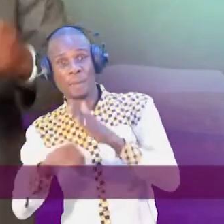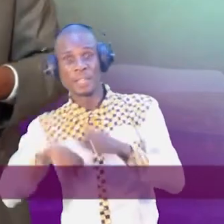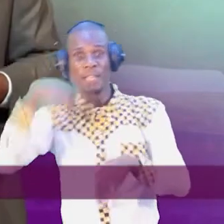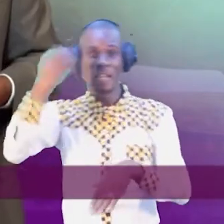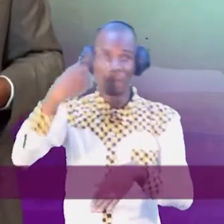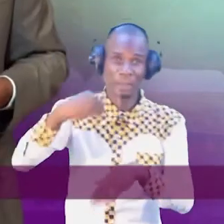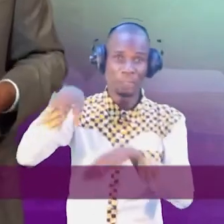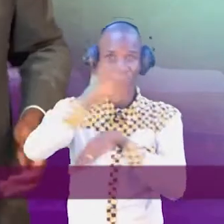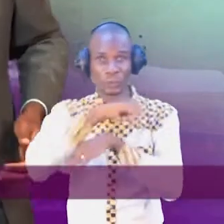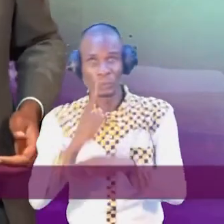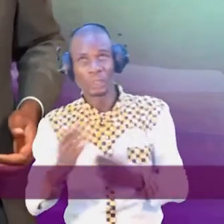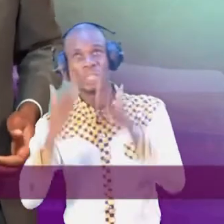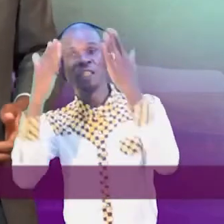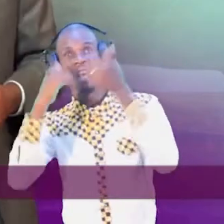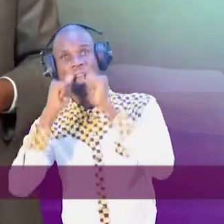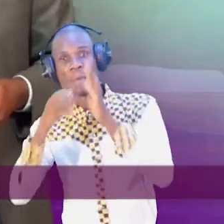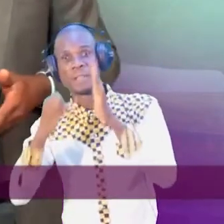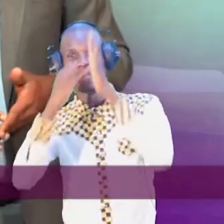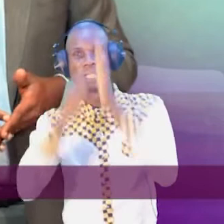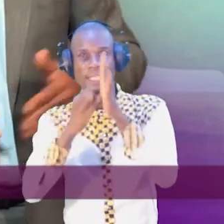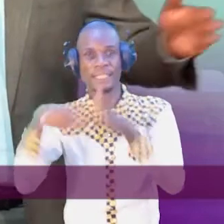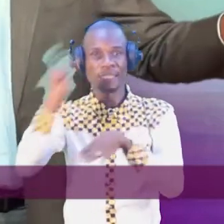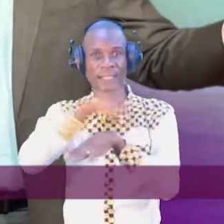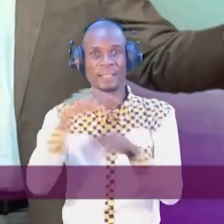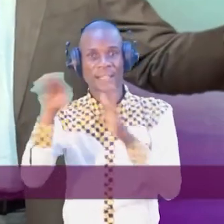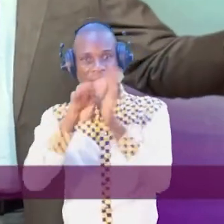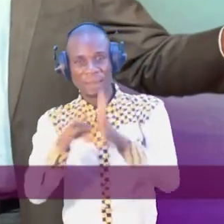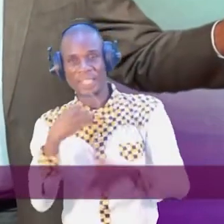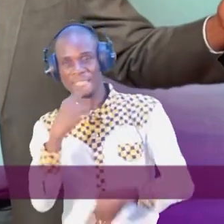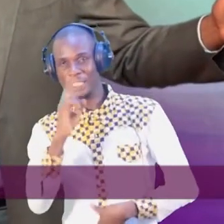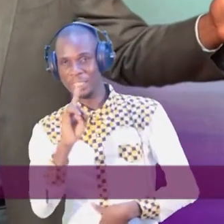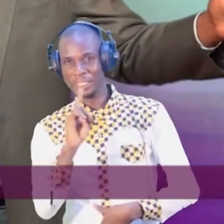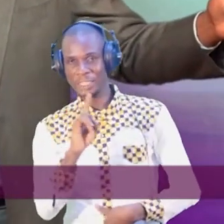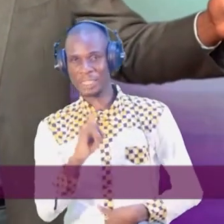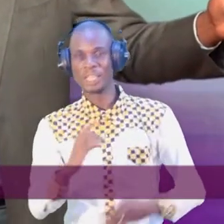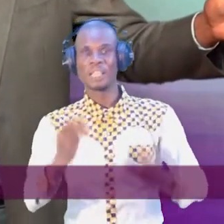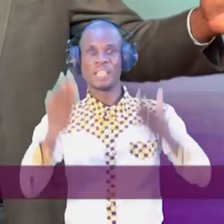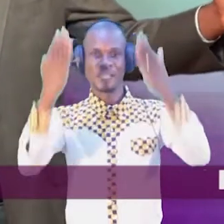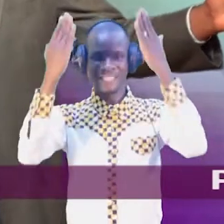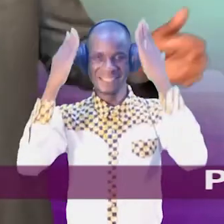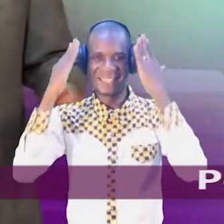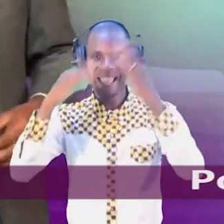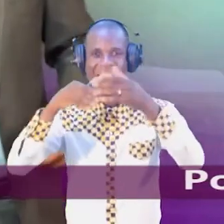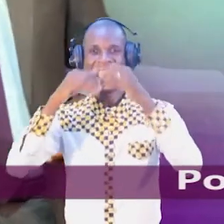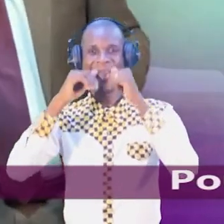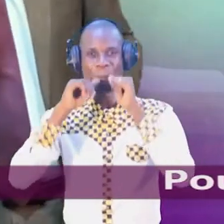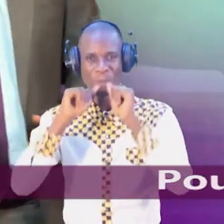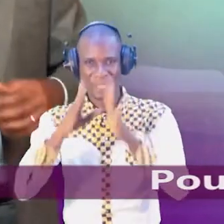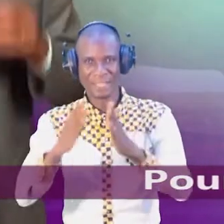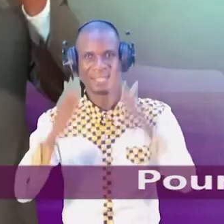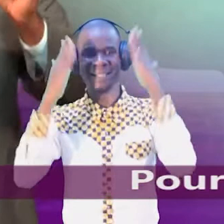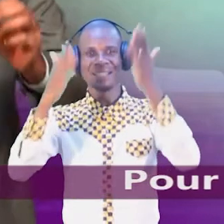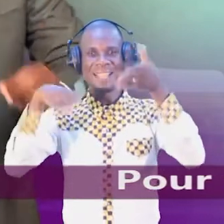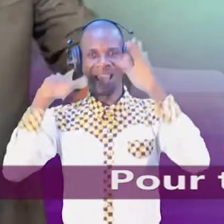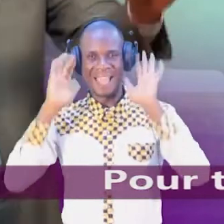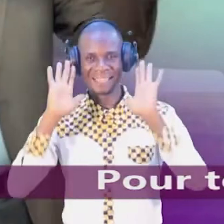mokolo nini oyo ya pambolaki ezali ya liboso to ezali ya sambo te biblia ezali koloba